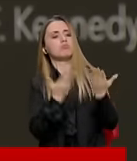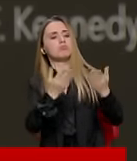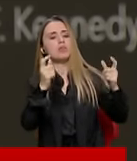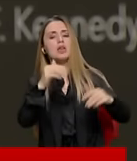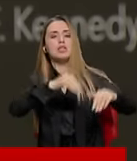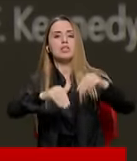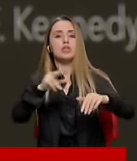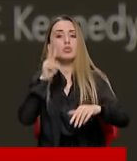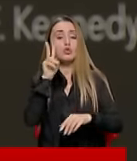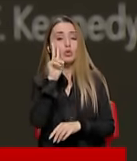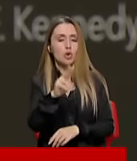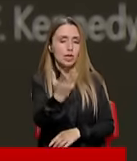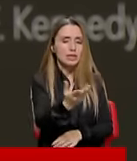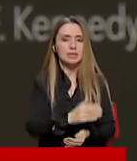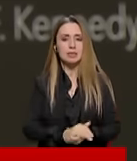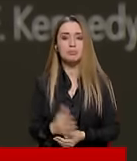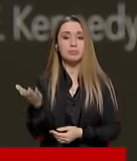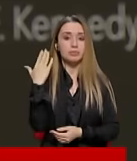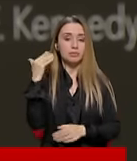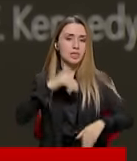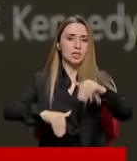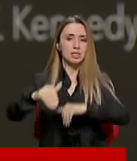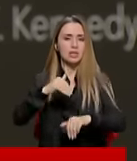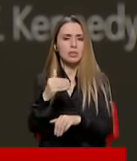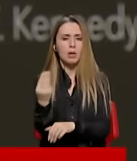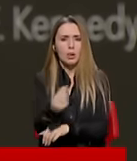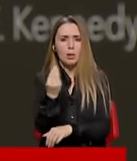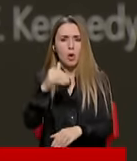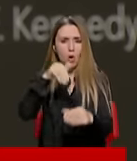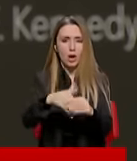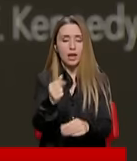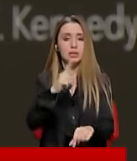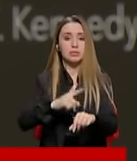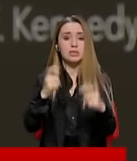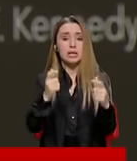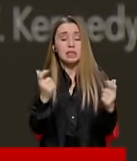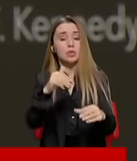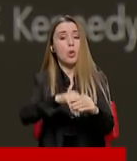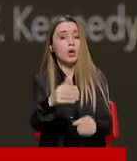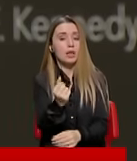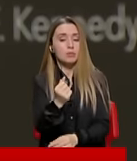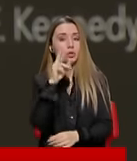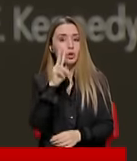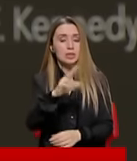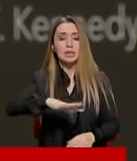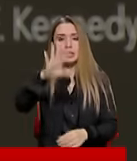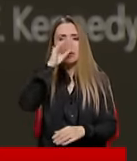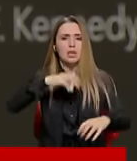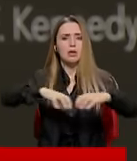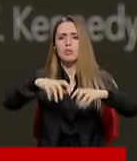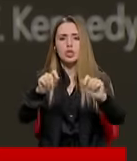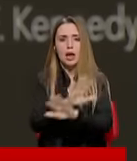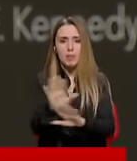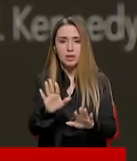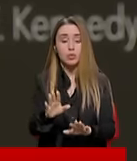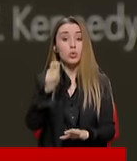Bu seçim sonucunu göreceksiniz geçen seçim çok az oy aldığımız yerlerden nasıl oy aldığımızı göreceksiniz Çünkü kimseyi ayırmadım O